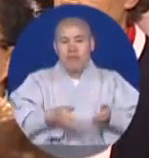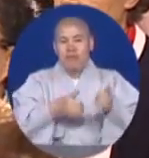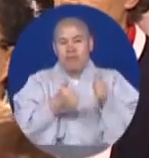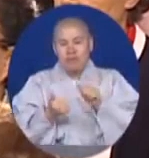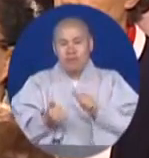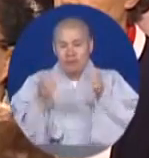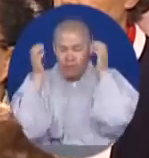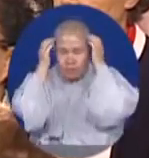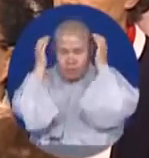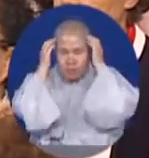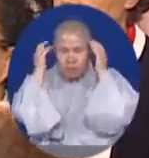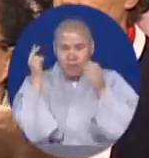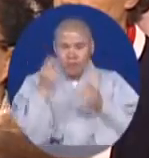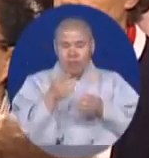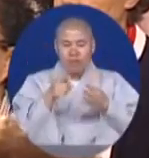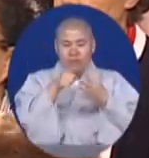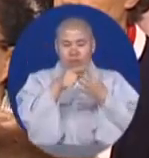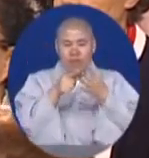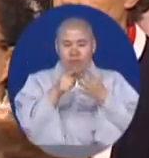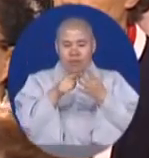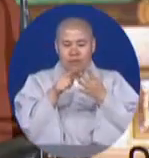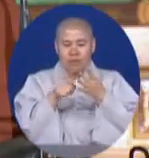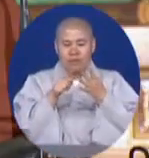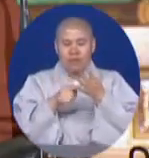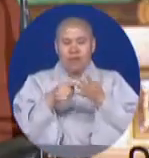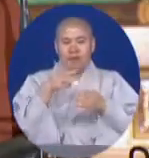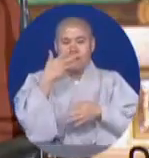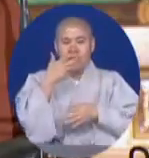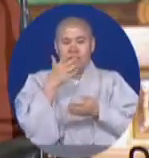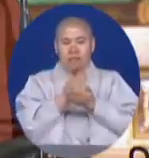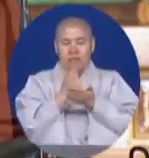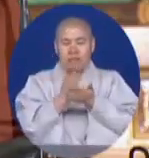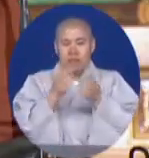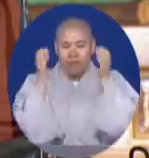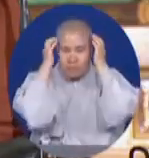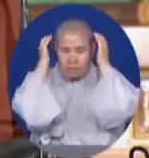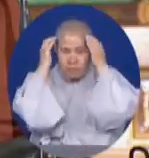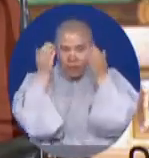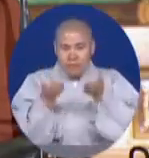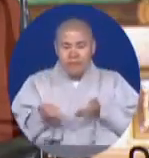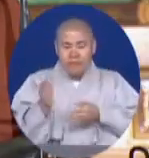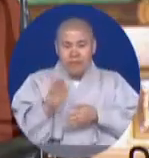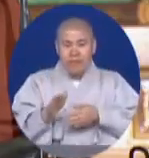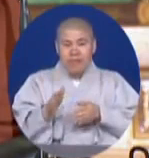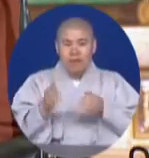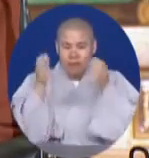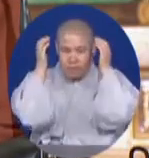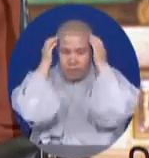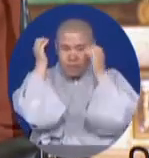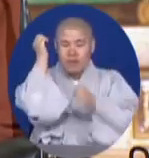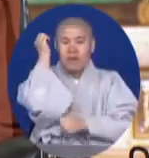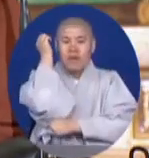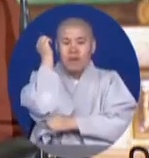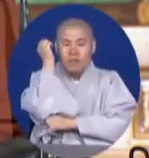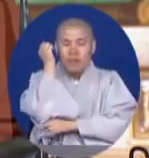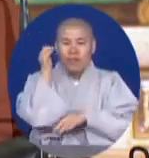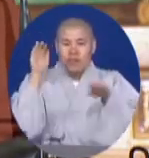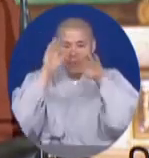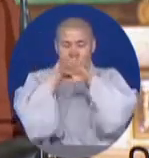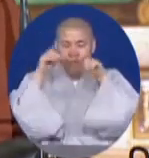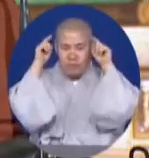팔고 이루 말할 수 없는 고통을 받는데 그 고통의 본질은 무명, 어리석은